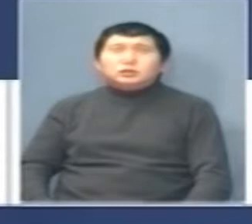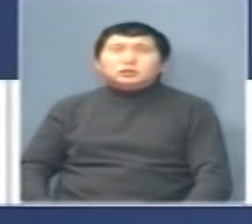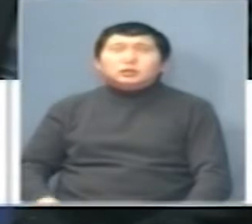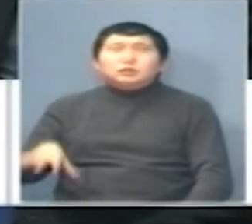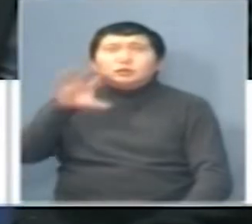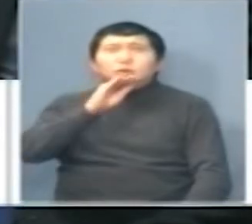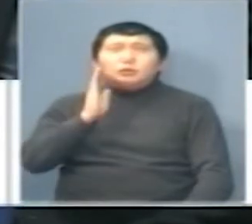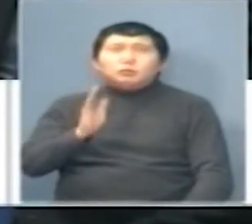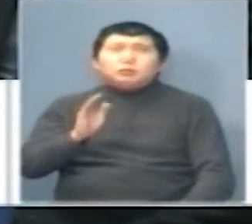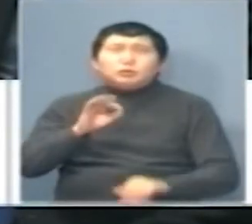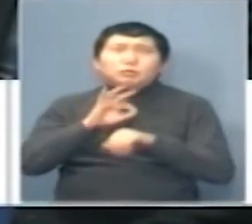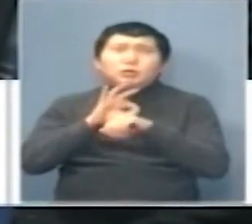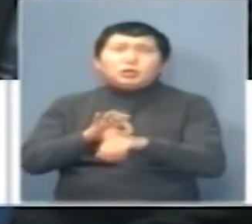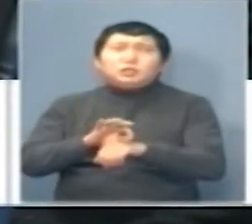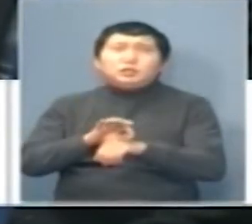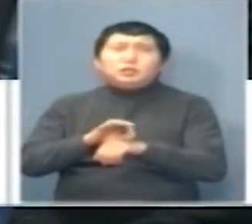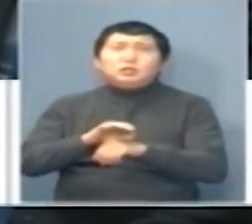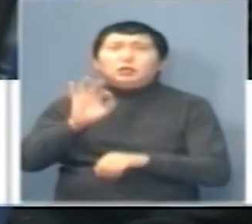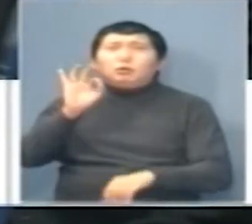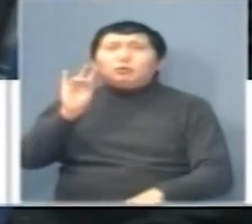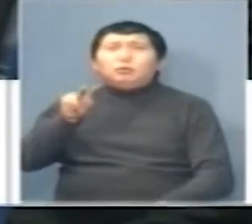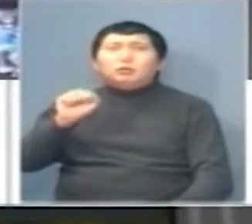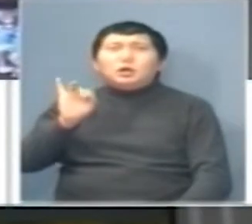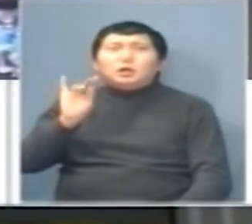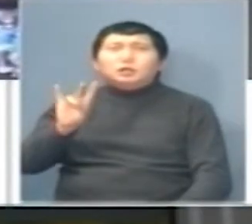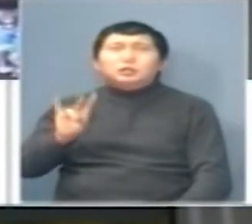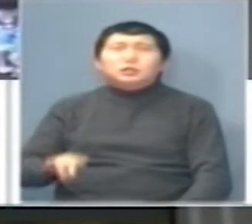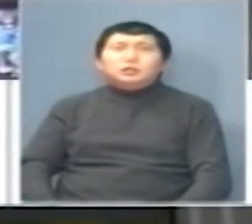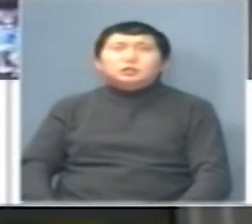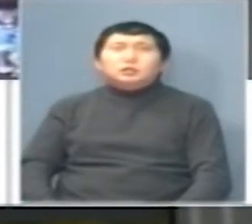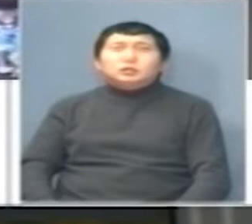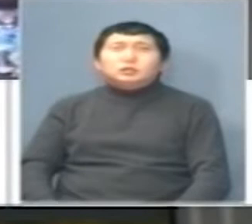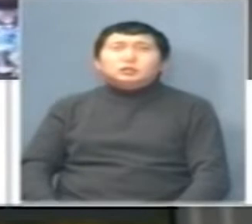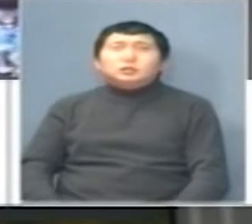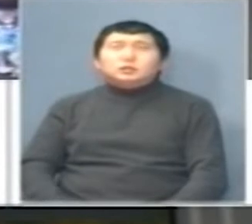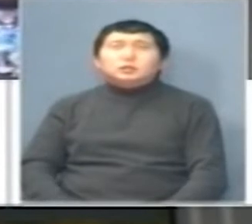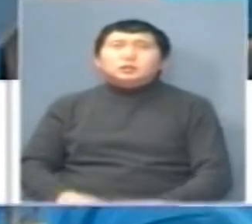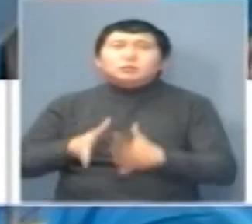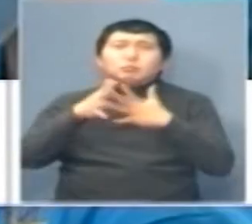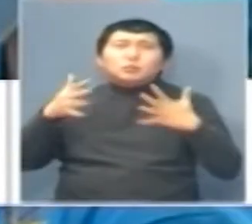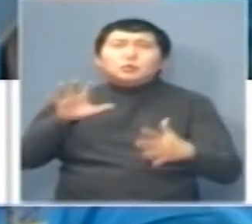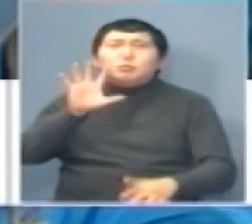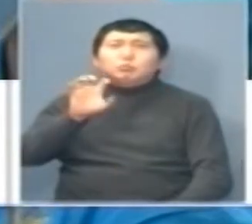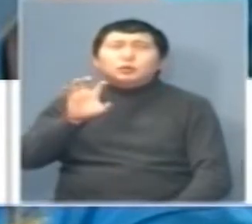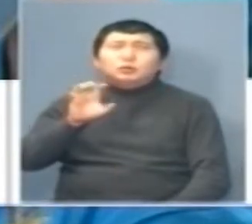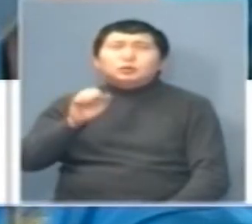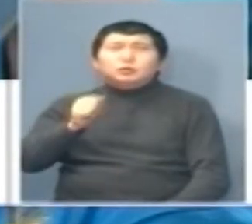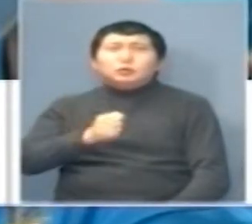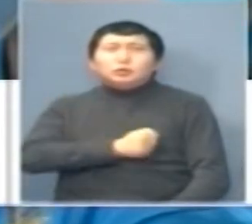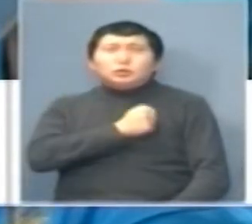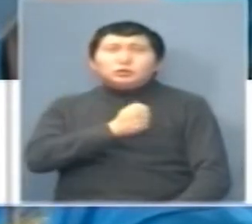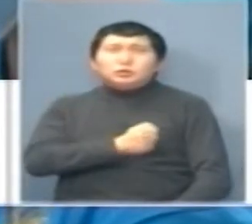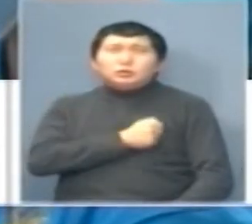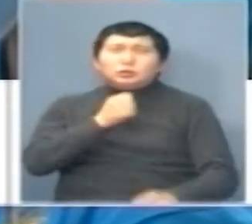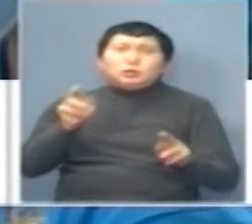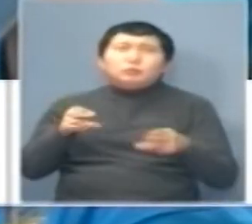өткізілуде. Шығыс Қазақстан облысы әкімінің орынбасары Азамат Мұхамедчиновтың айтуынша, облыс аумағында 500-ден астам әскери патриоттық клуб жұмыс істейді. Ал